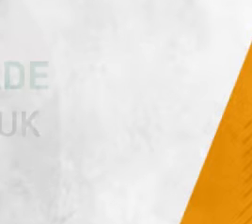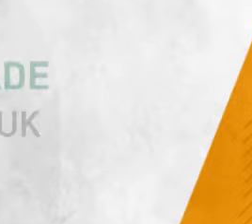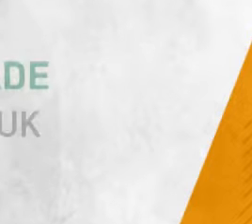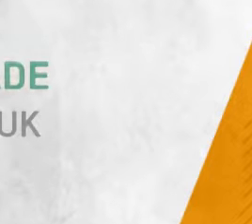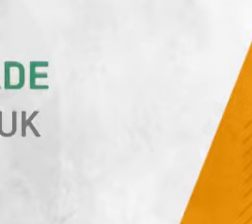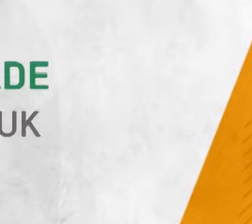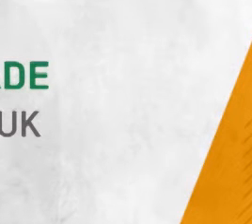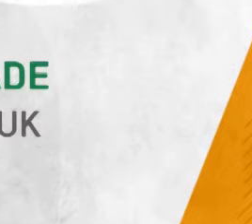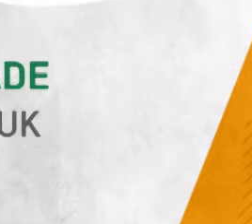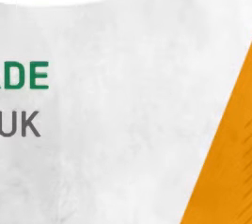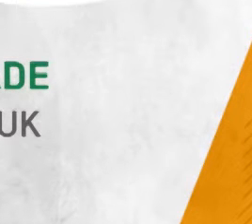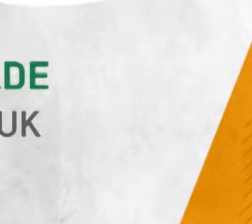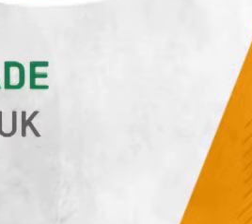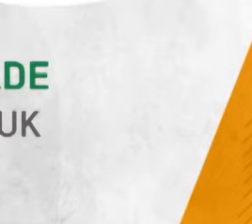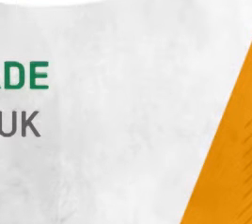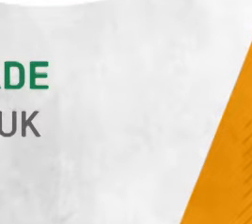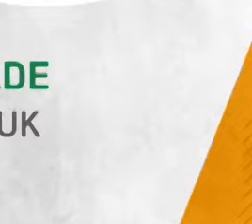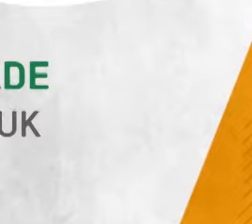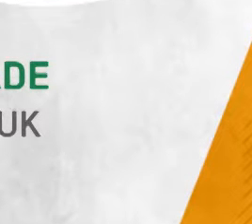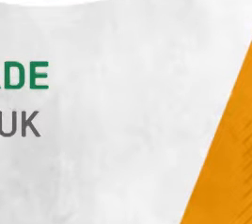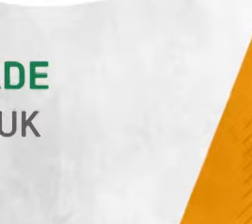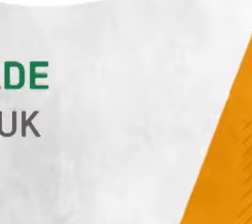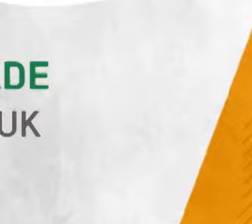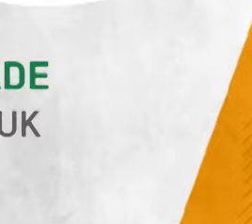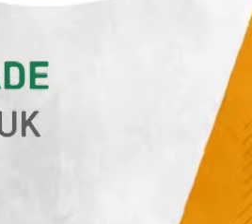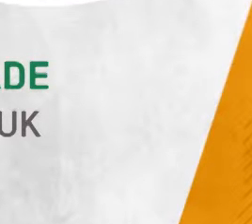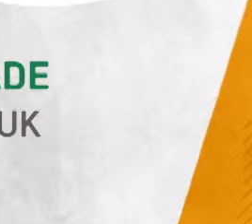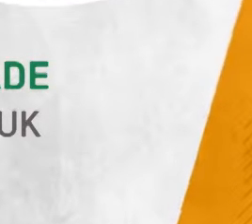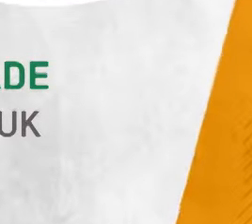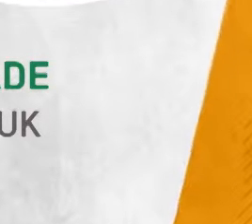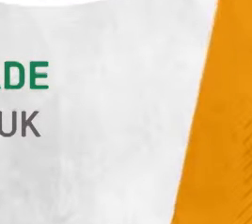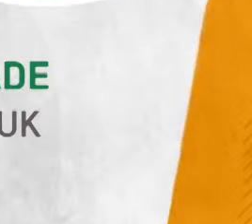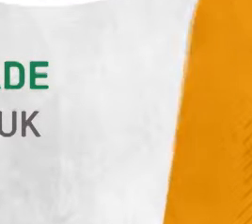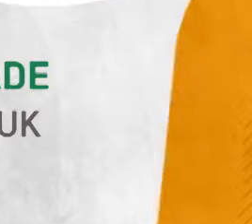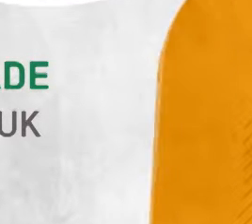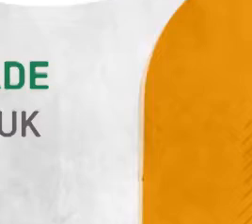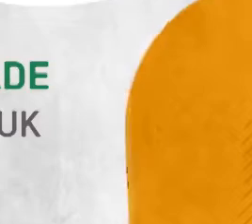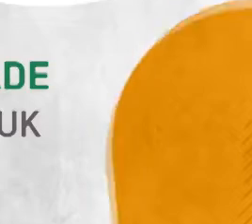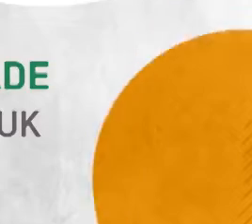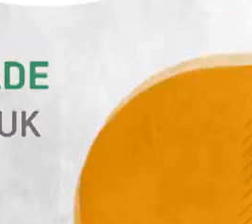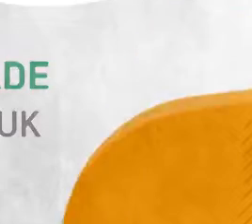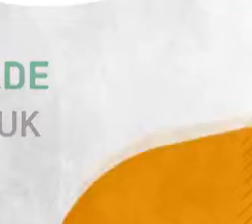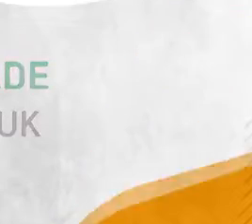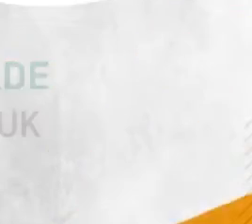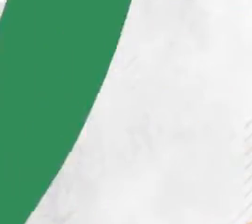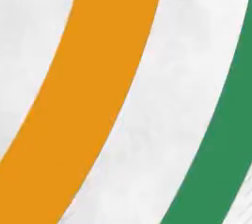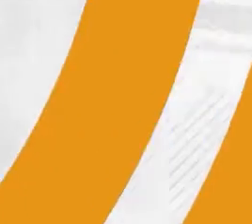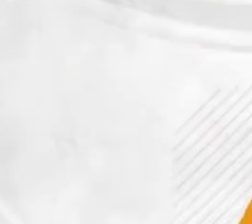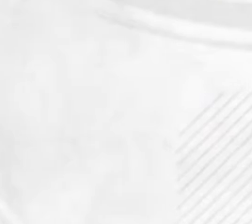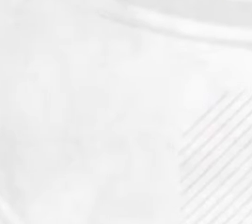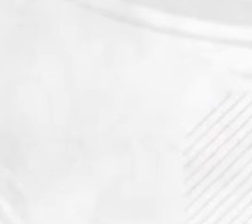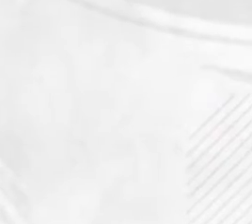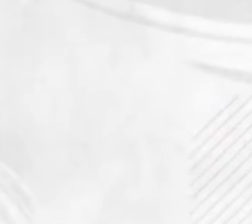konuyla ilgili merak edilenleri aile ve çocuk danışmanı Özgür piyade birazdan Yeni güne merhaba dayanıyor